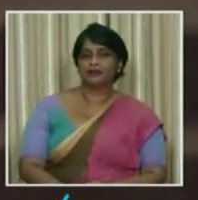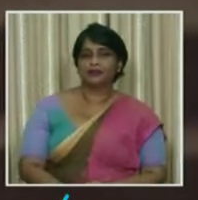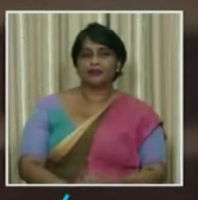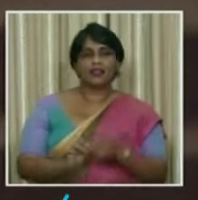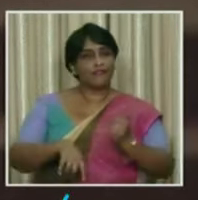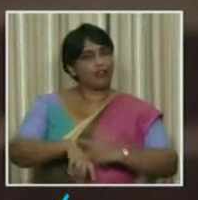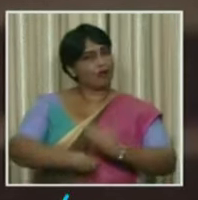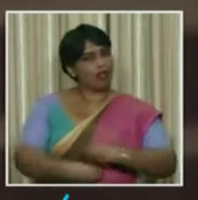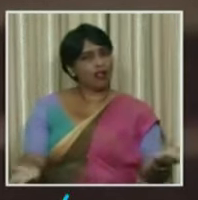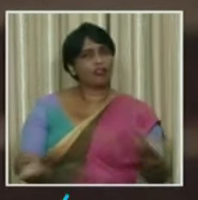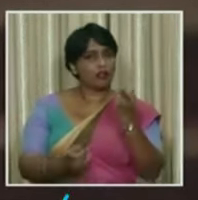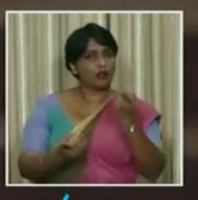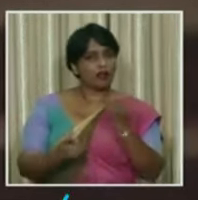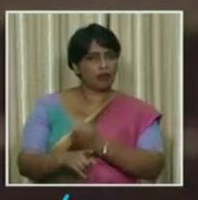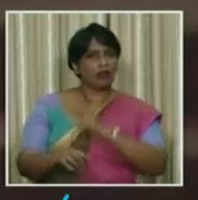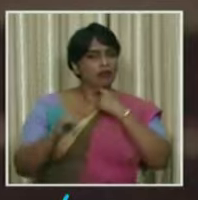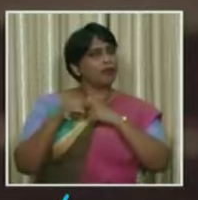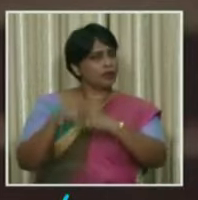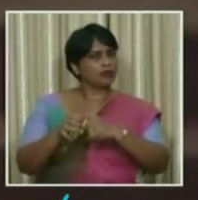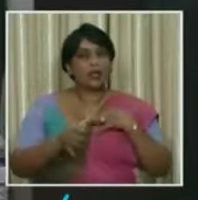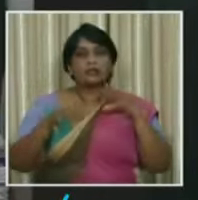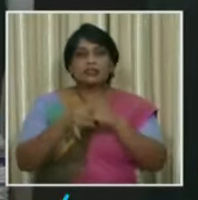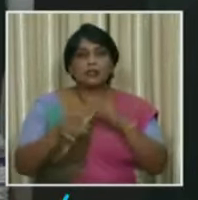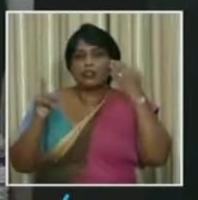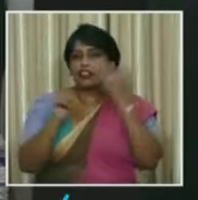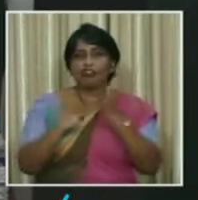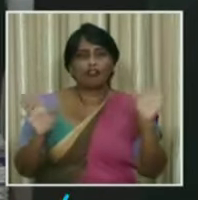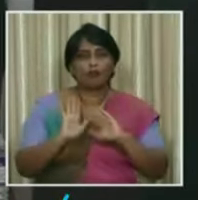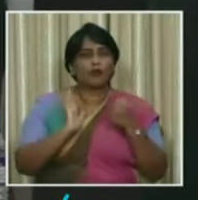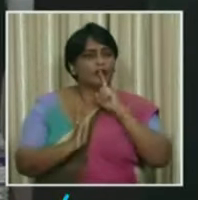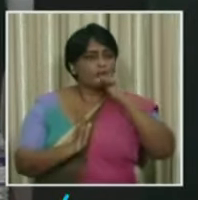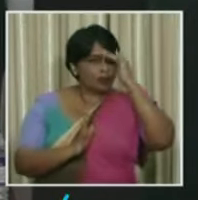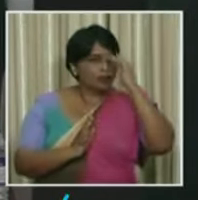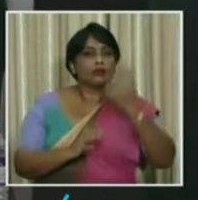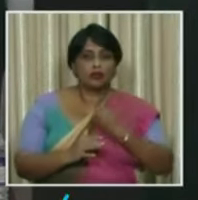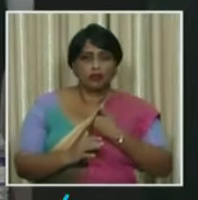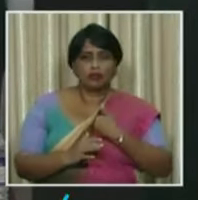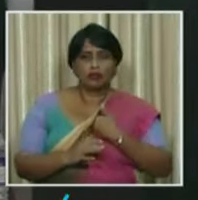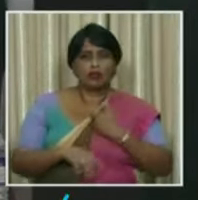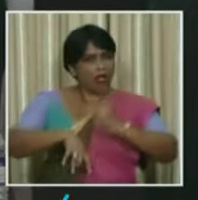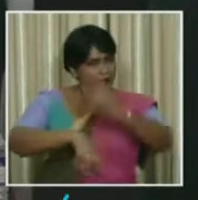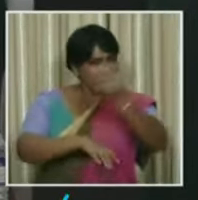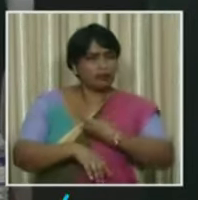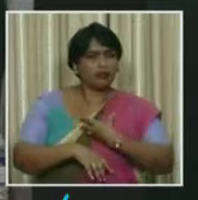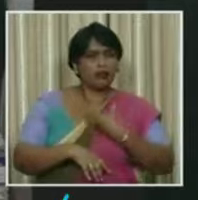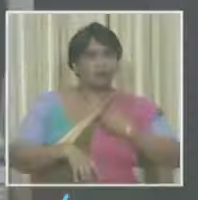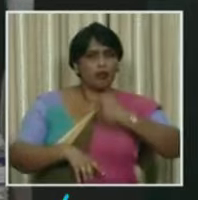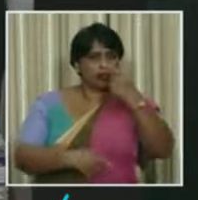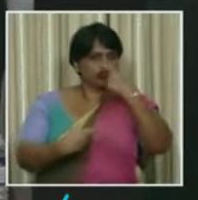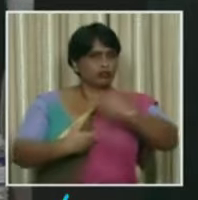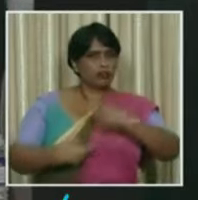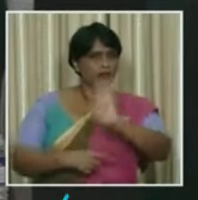මෙතන වෙලා යන මාජන් ඉදිරිපත් කටයුතු කරන් දරු කතානායකතුමනි මට කරුණාකර අවස්ථාව දෙන්න මගේ කට වහන්න